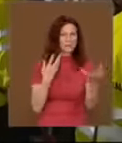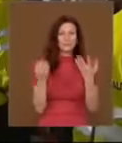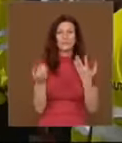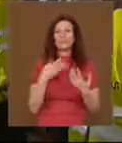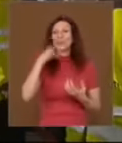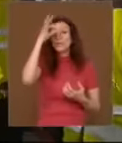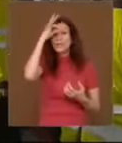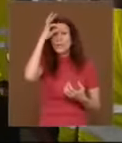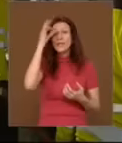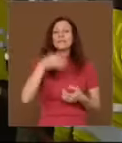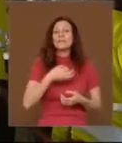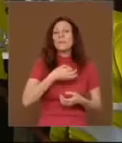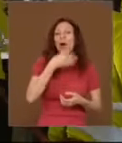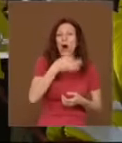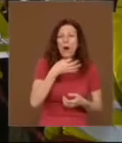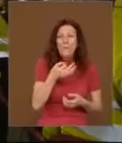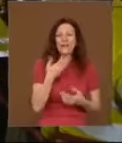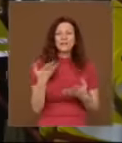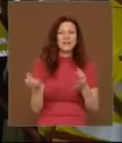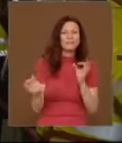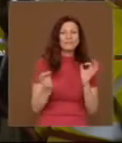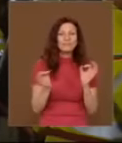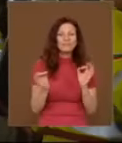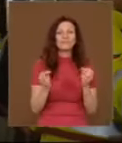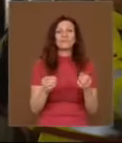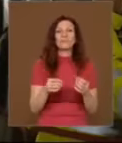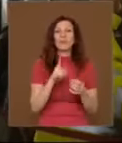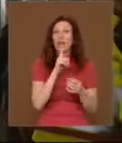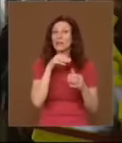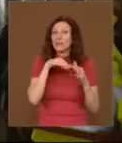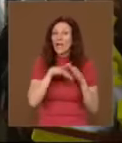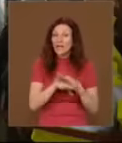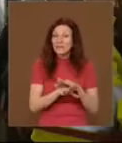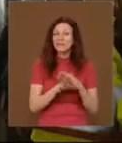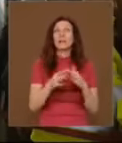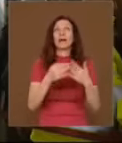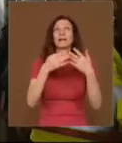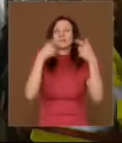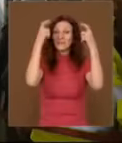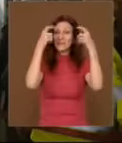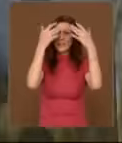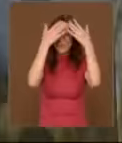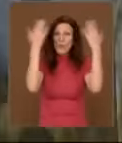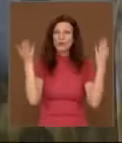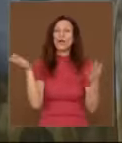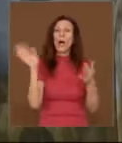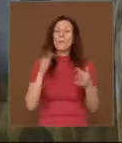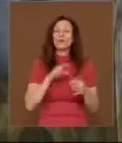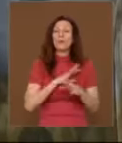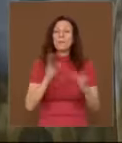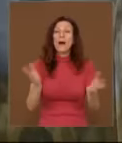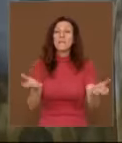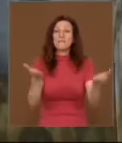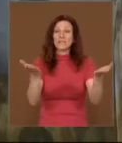за да им разкрие тайните на Царството Божие и след това се е възнесъл на небесата, където седи